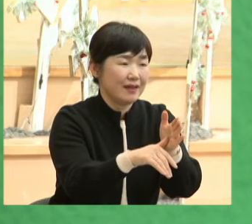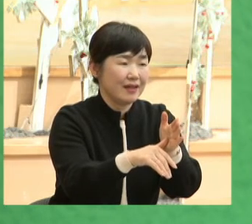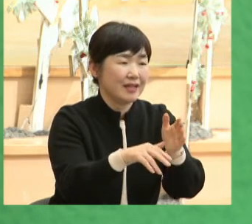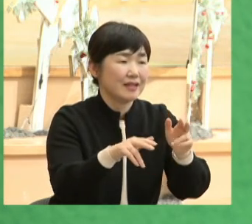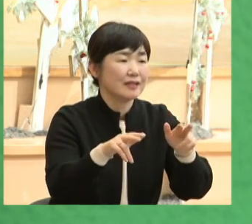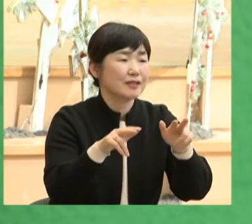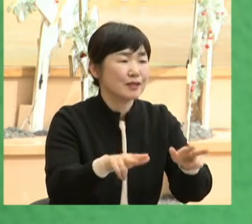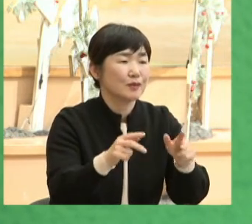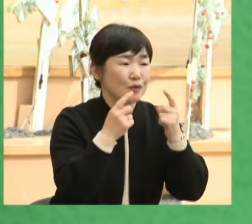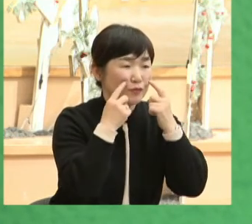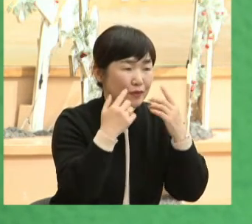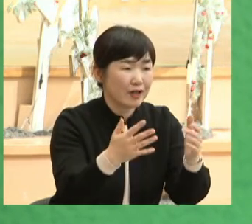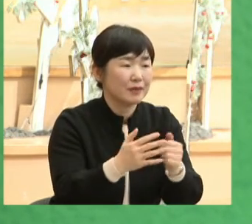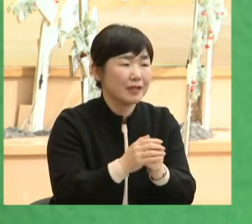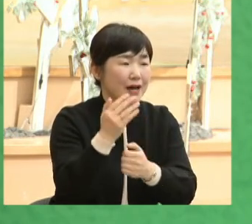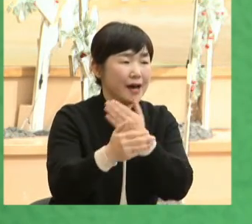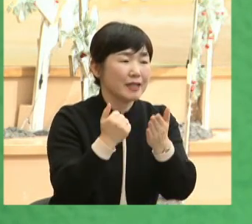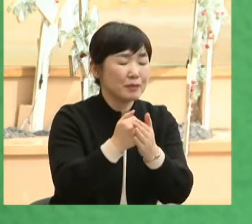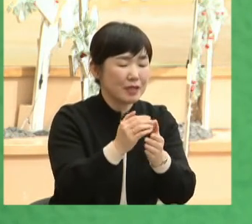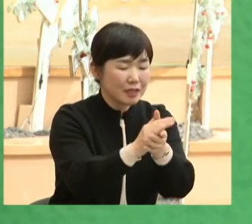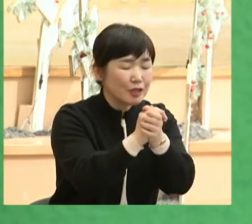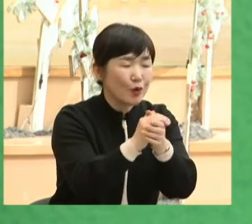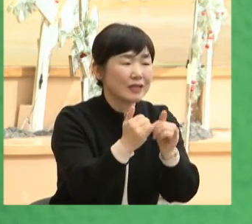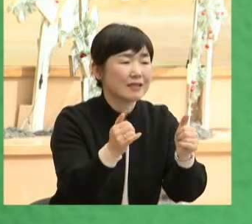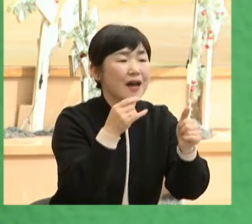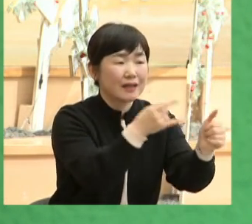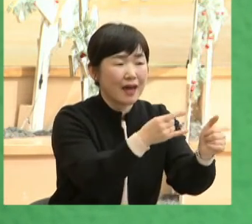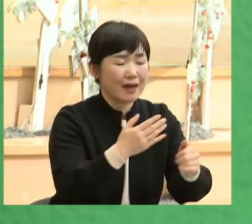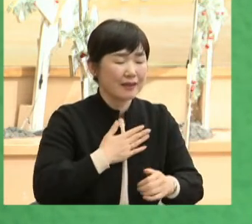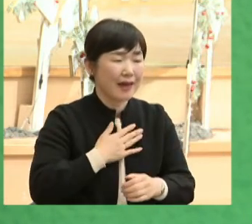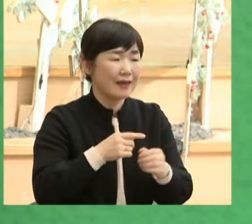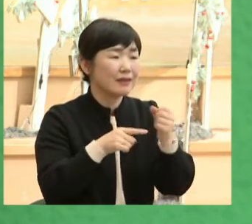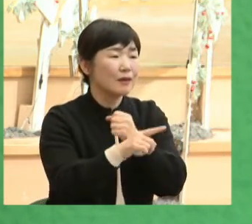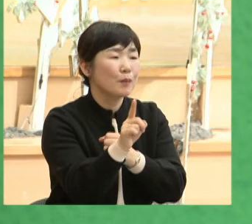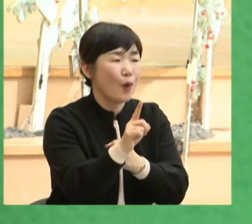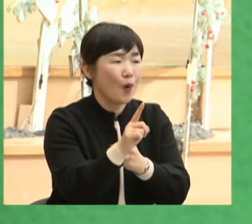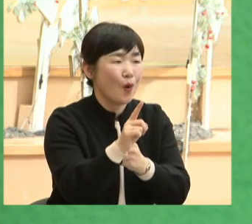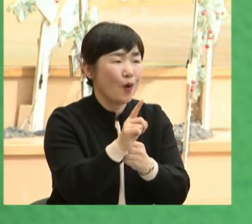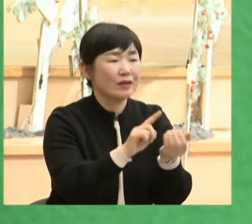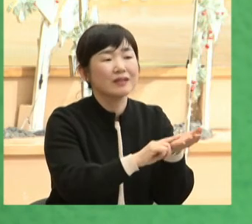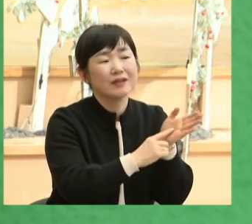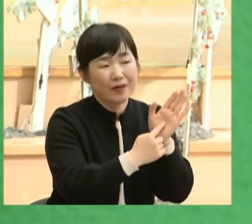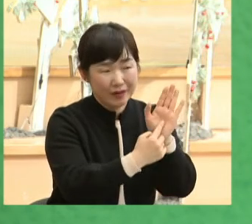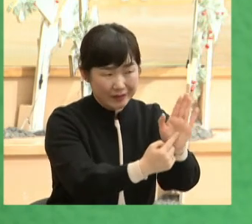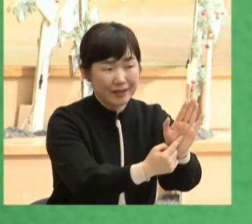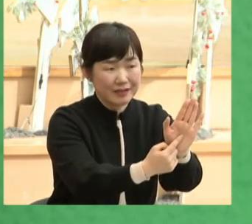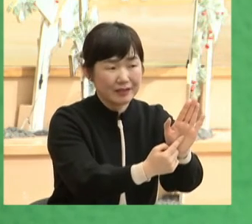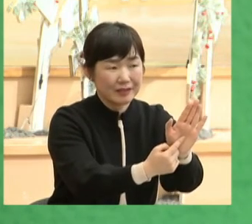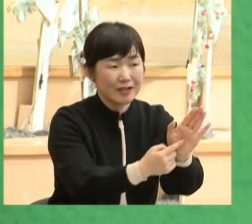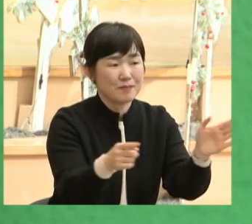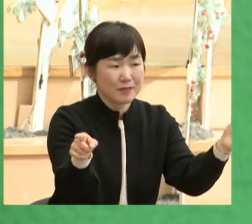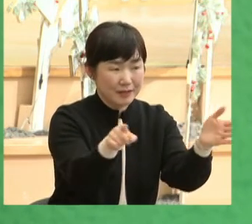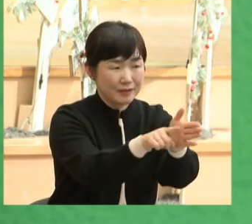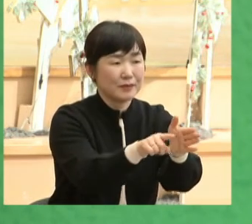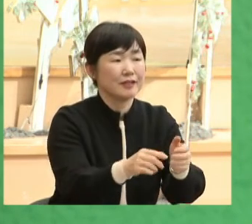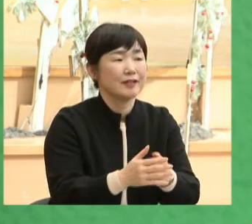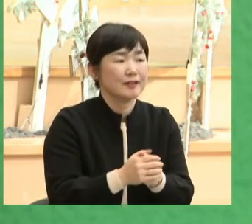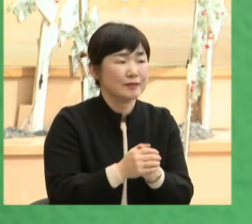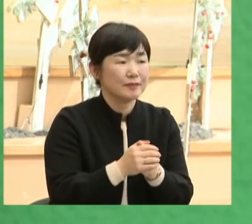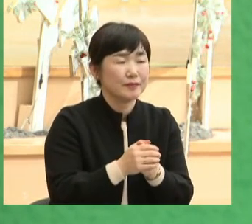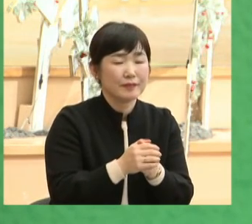분류합니다 하나님 기도 하는 자에게 자신의 뜻을 드러내 보이는 줄 믿습니다